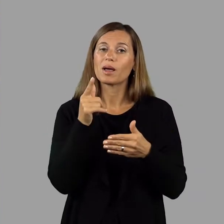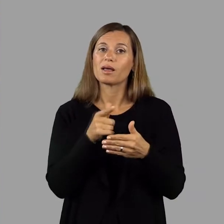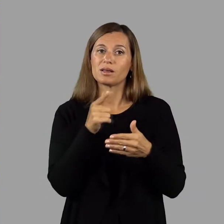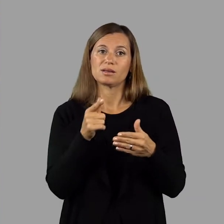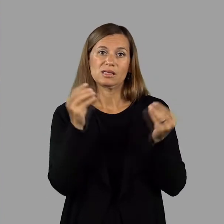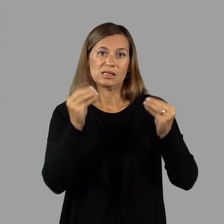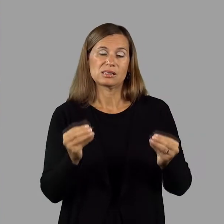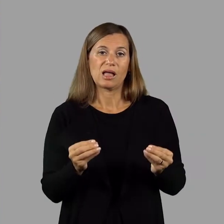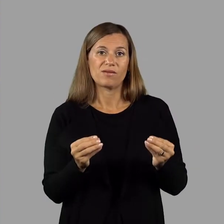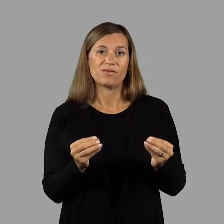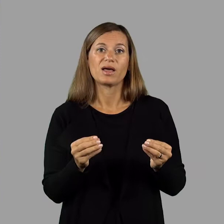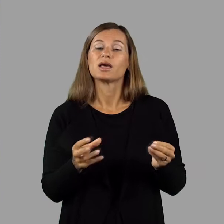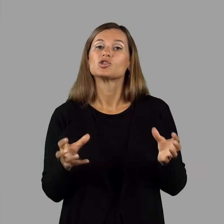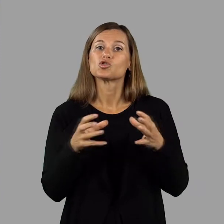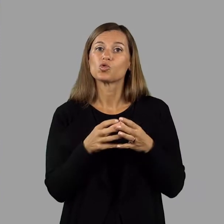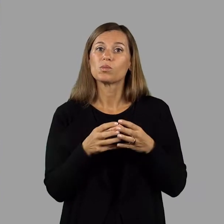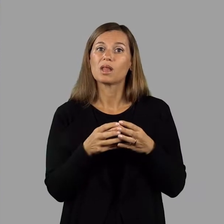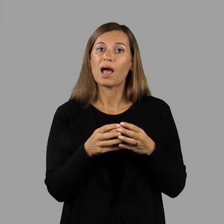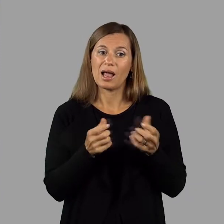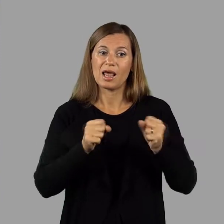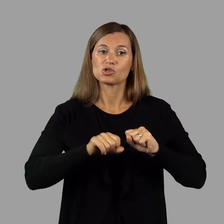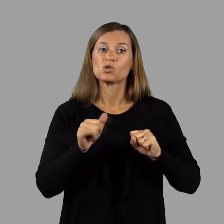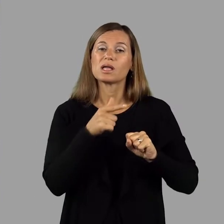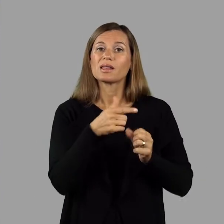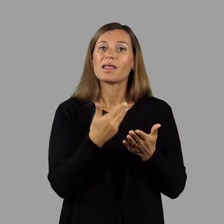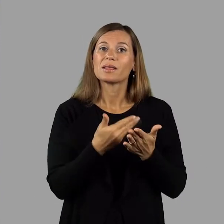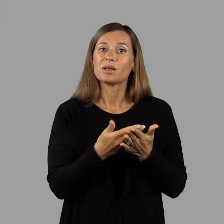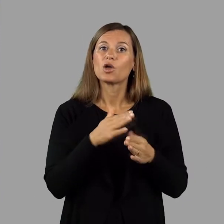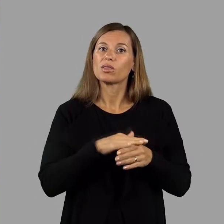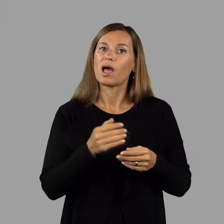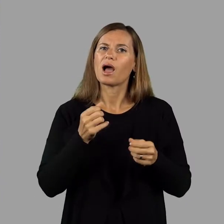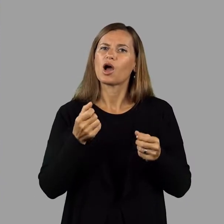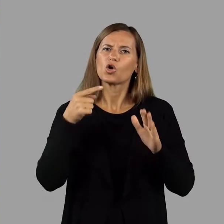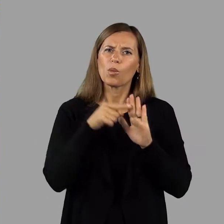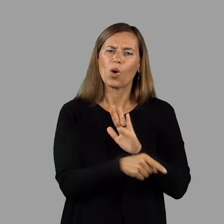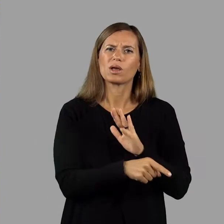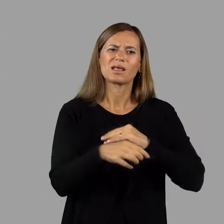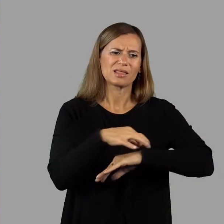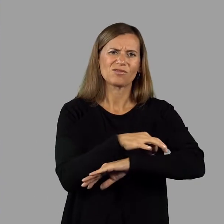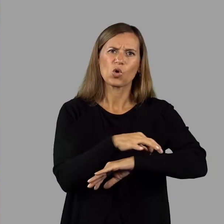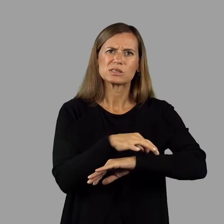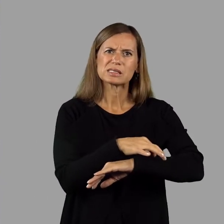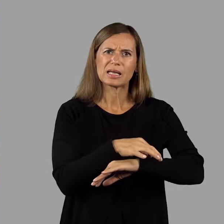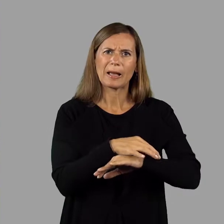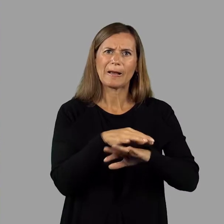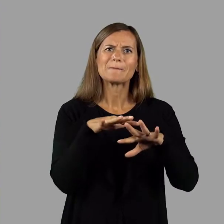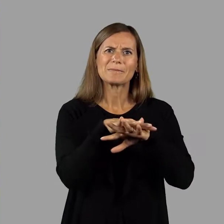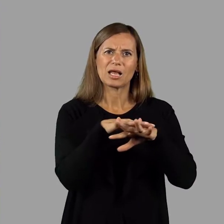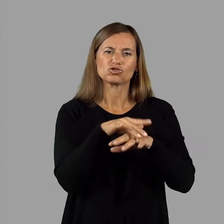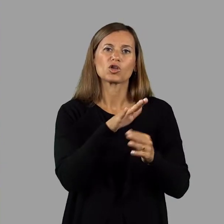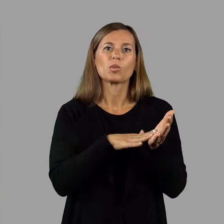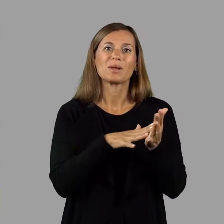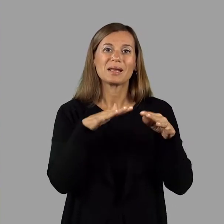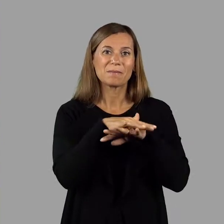ogrodja, katerim skupna lastnost je to, da temeljijo na globokih nevronskih mrežah, torej na